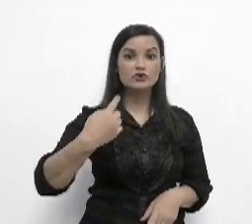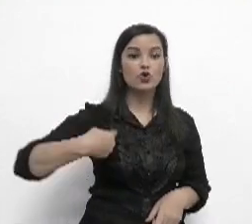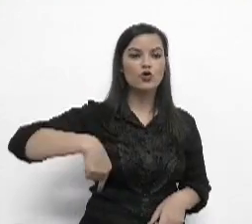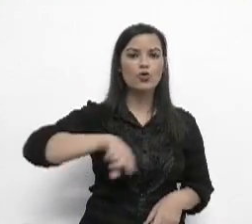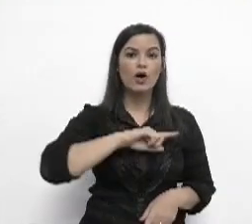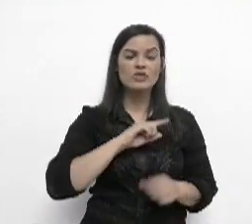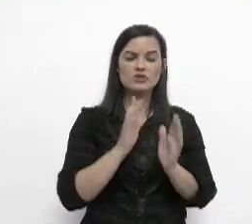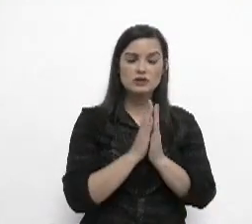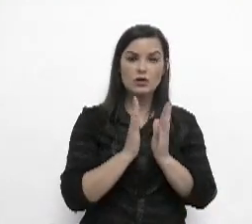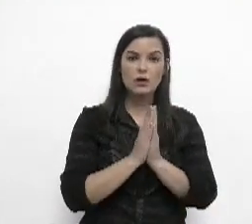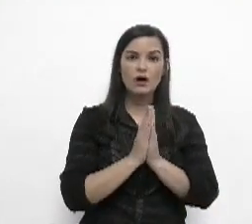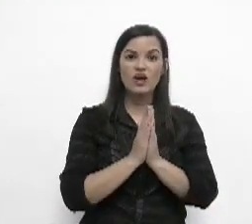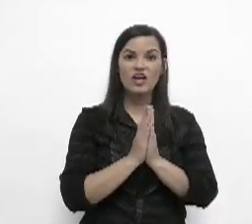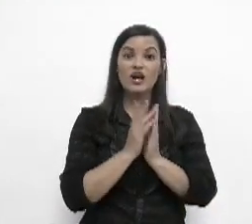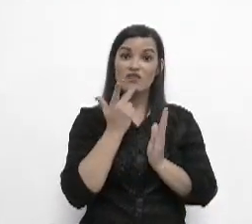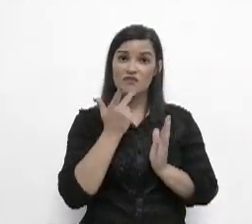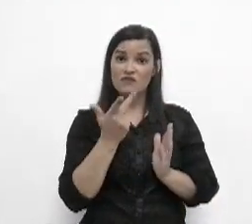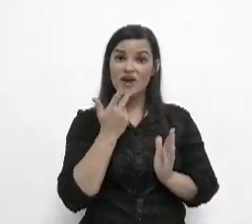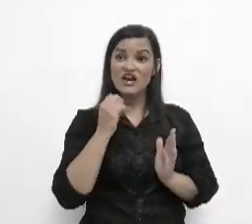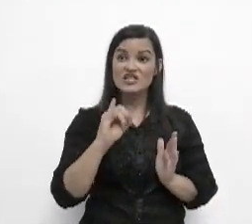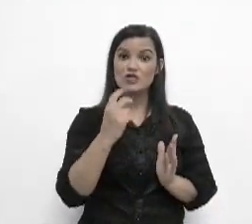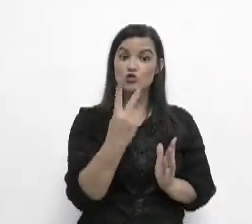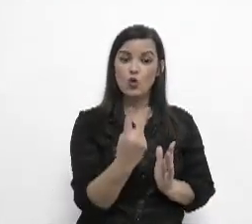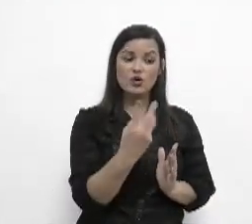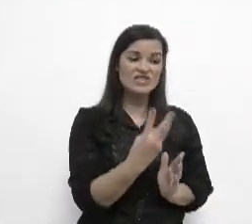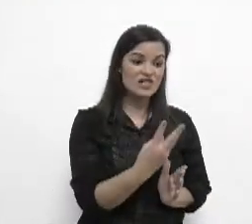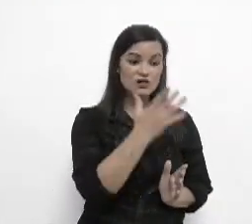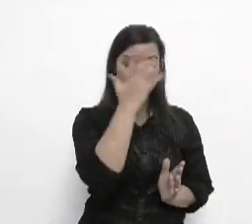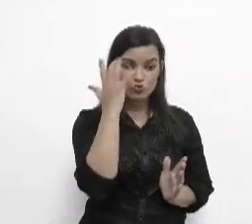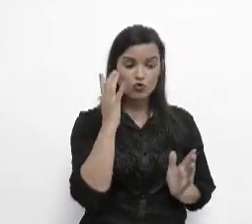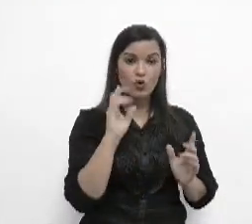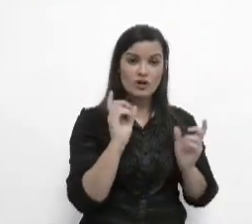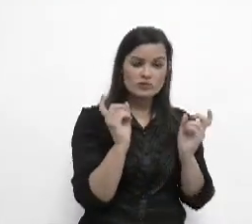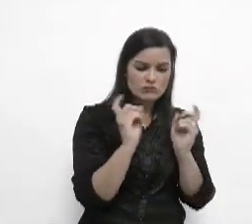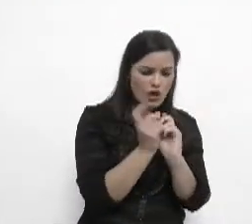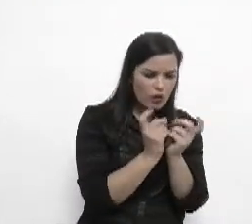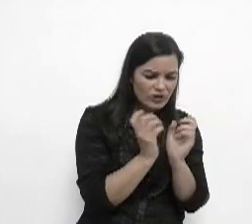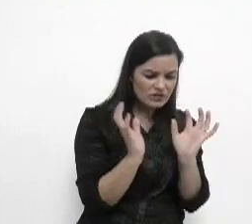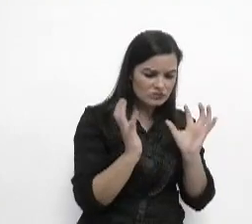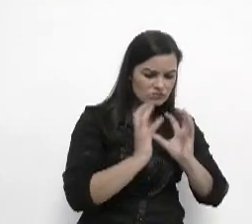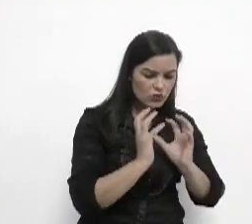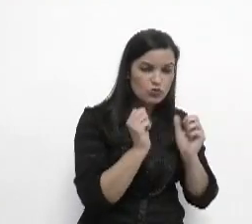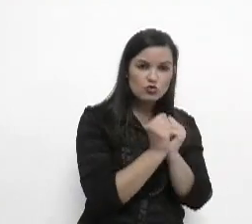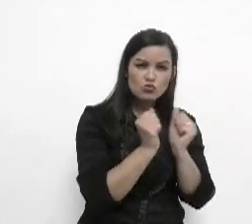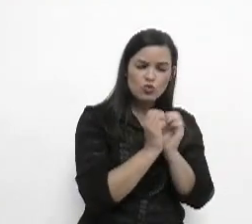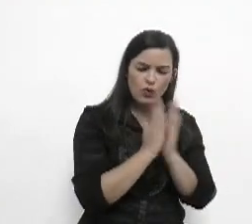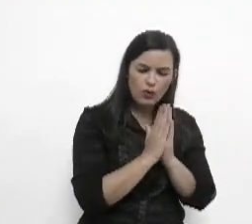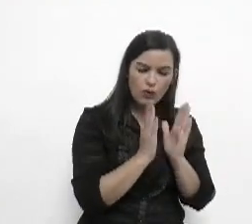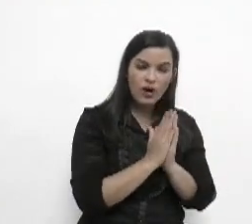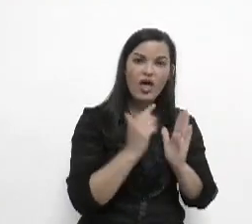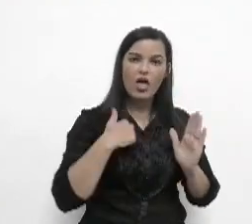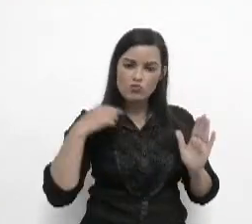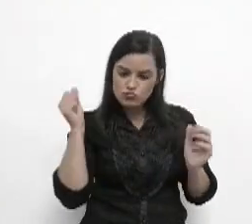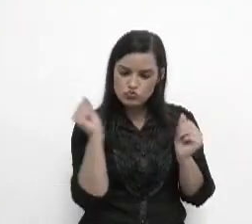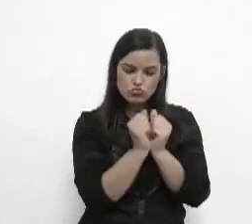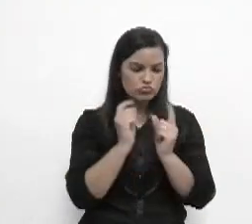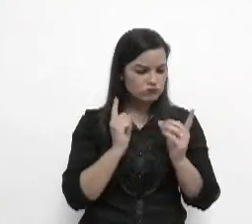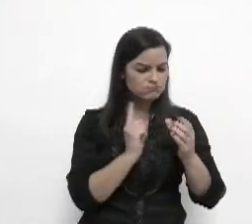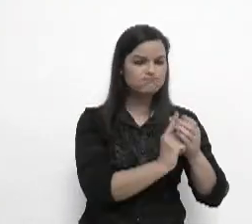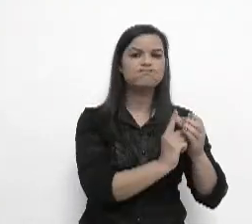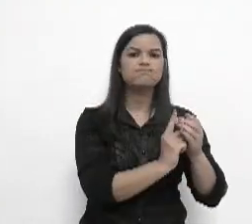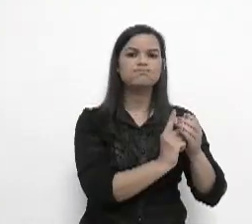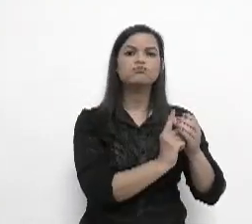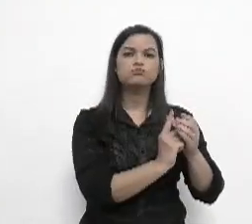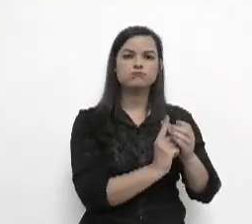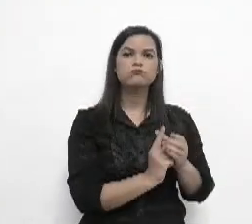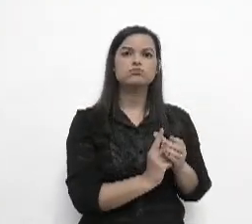em meu nome, também ali estarei junto deles. 예수님이 기도를 가르쳐 주신 주기도문에도 우리라고 하는 표현, 너희라고 하는 표현이 6번이나